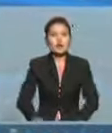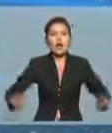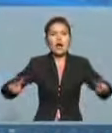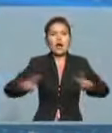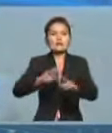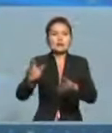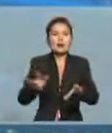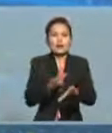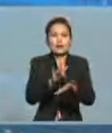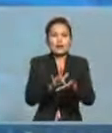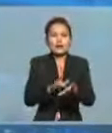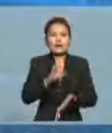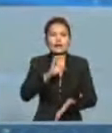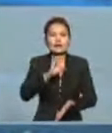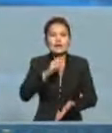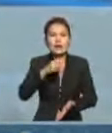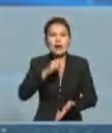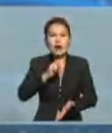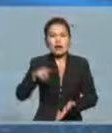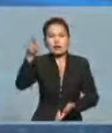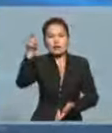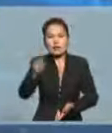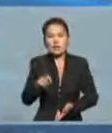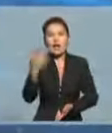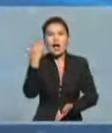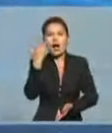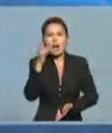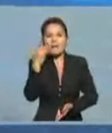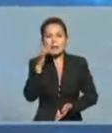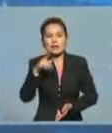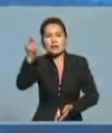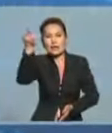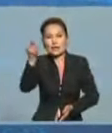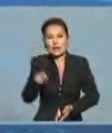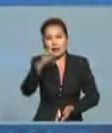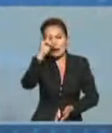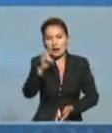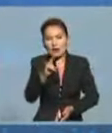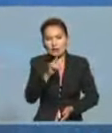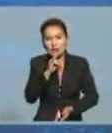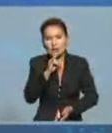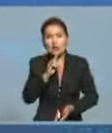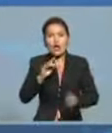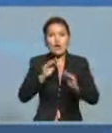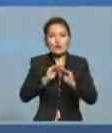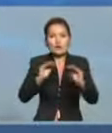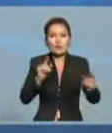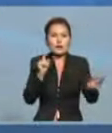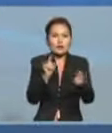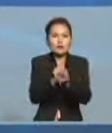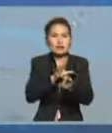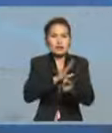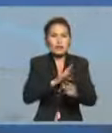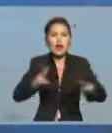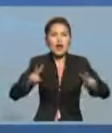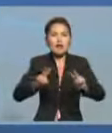Астанаға Стивен Сигал келді. Американдық актер, әрі режиссер, экшен жанрындағы фильмдермен көпшілікке танымал. Голливуд жұлдызы елорда күнін атап